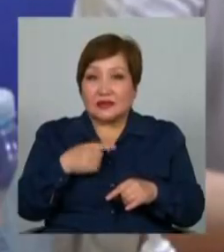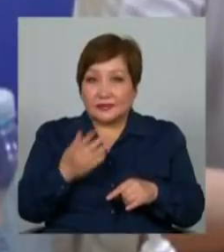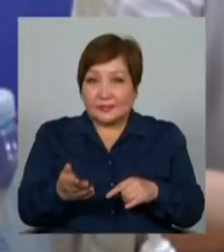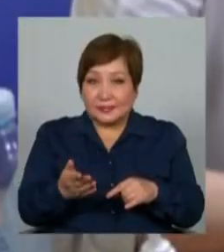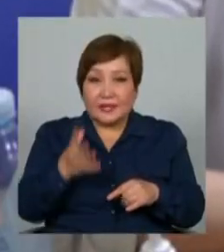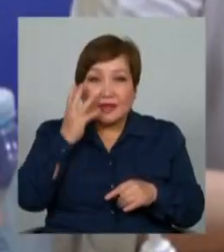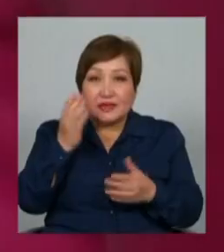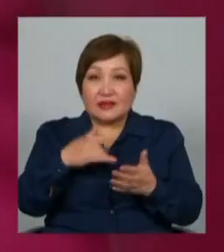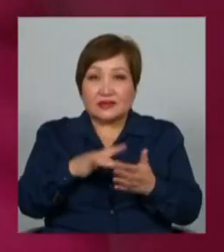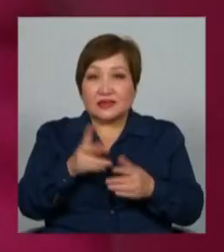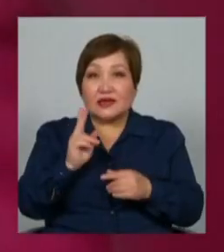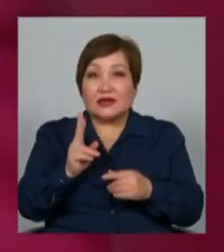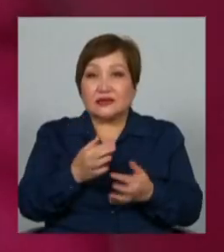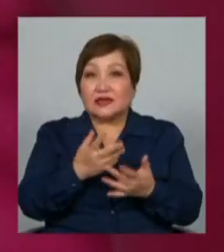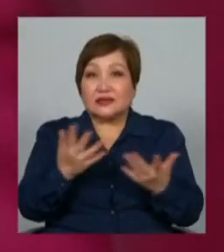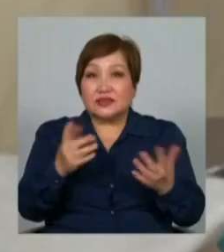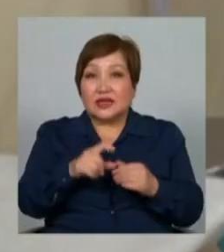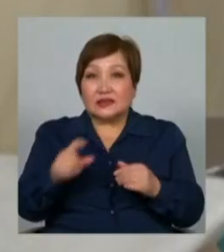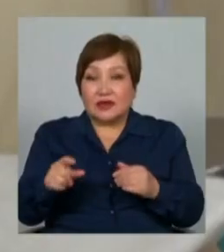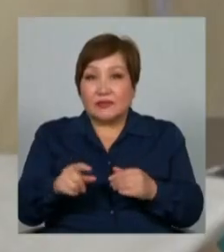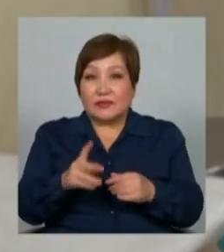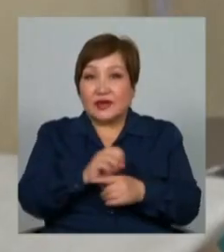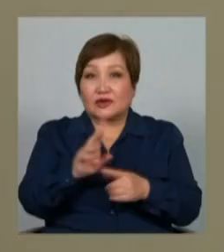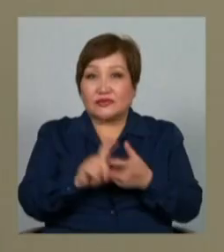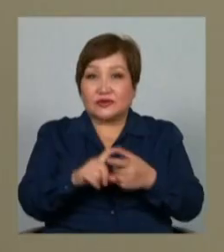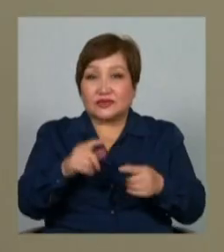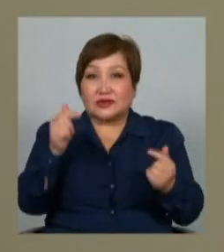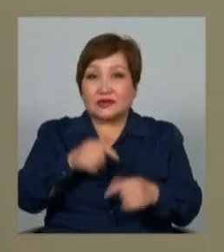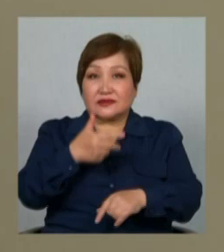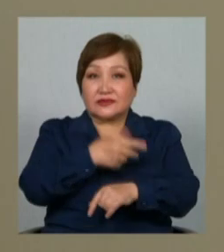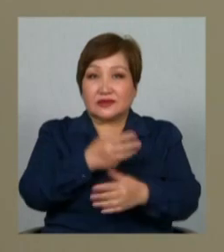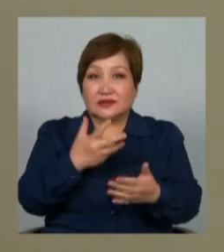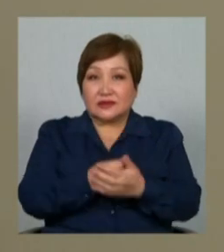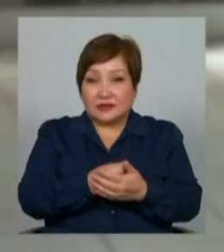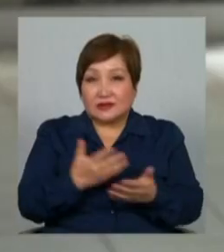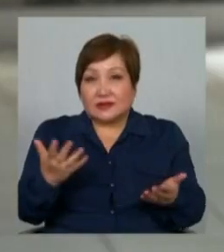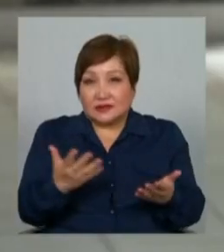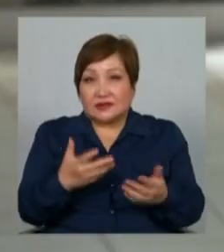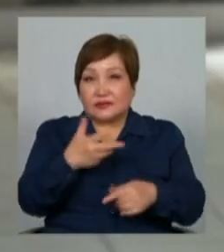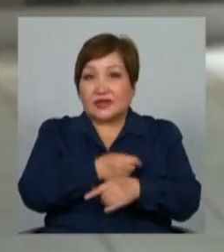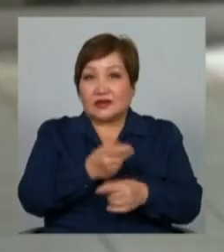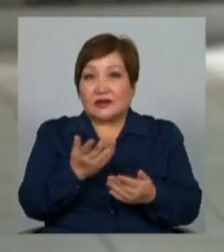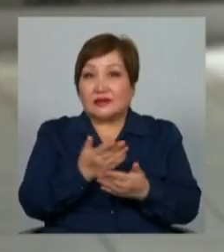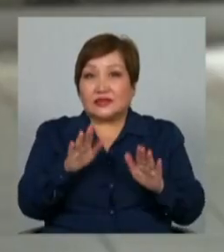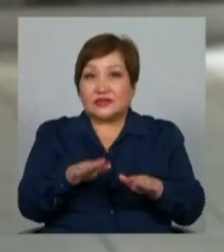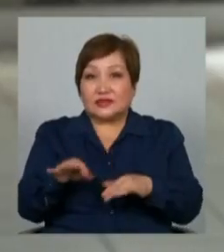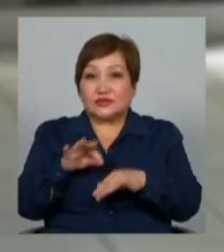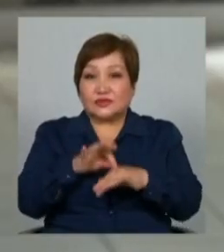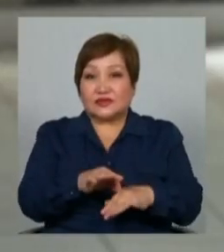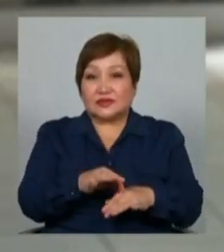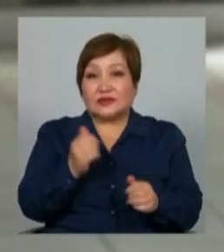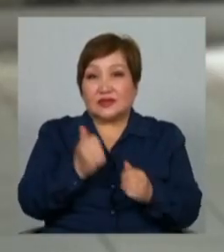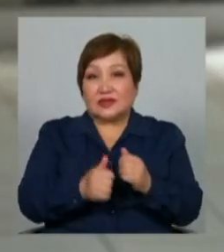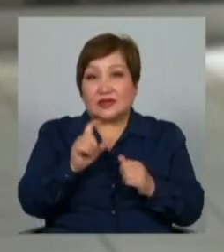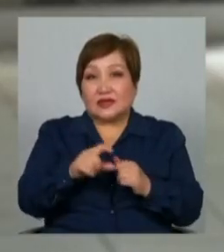Алматыда қанша адам коронавирусқа қарсы вакцина алды? Екпе қай жерлерде жүріп жатыр? Дені саудың жаны сау дегенде,